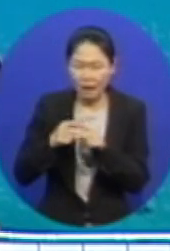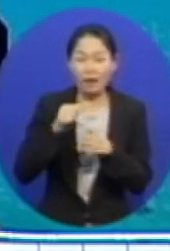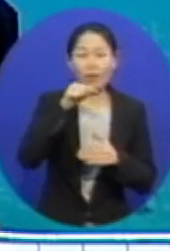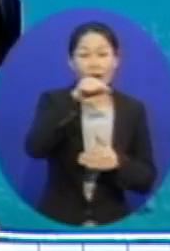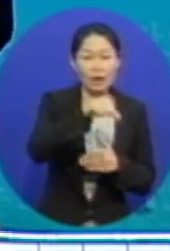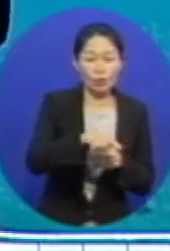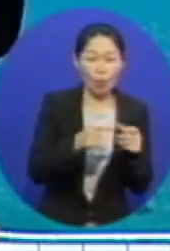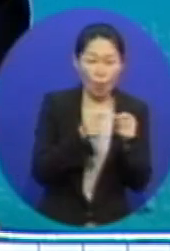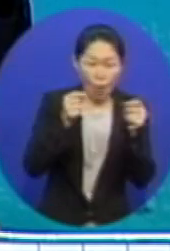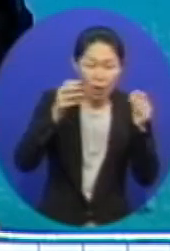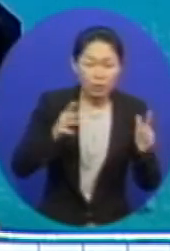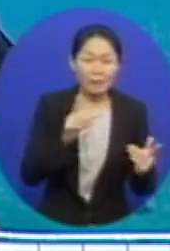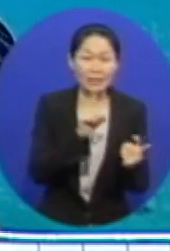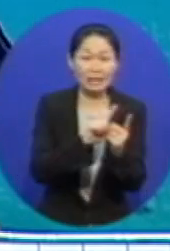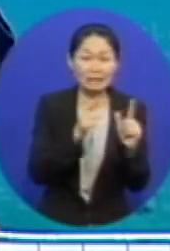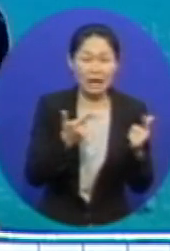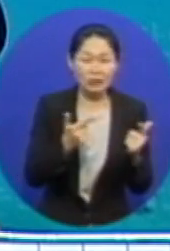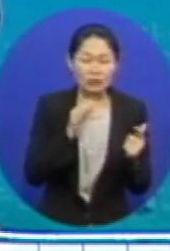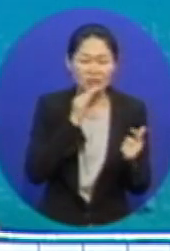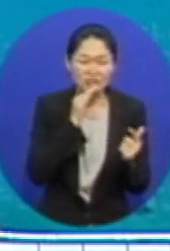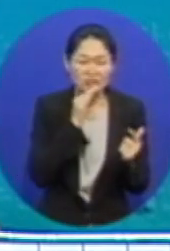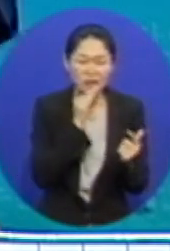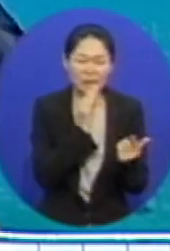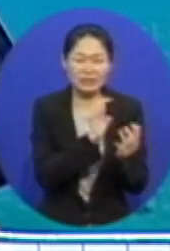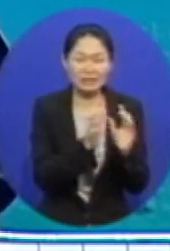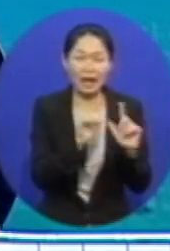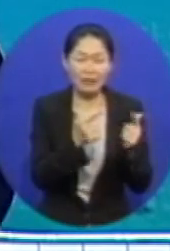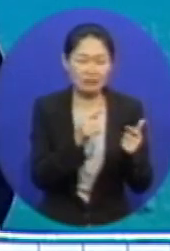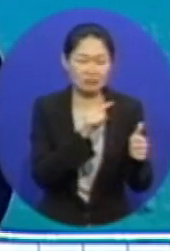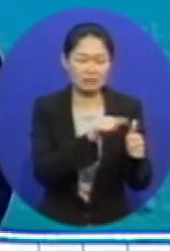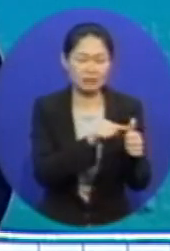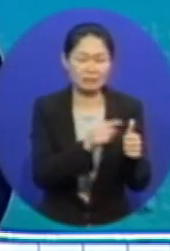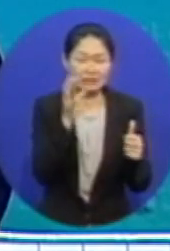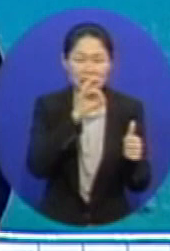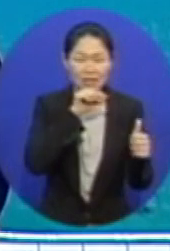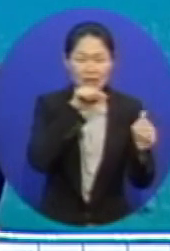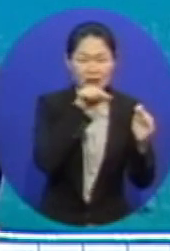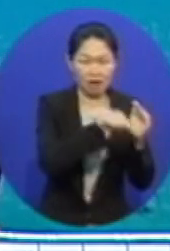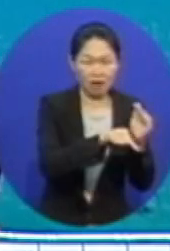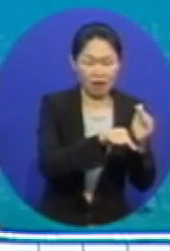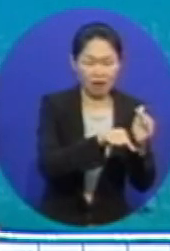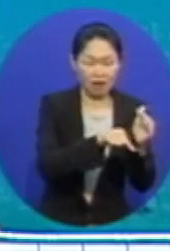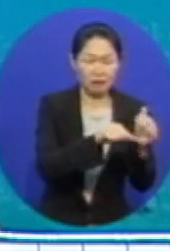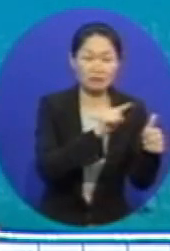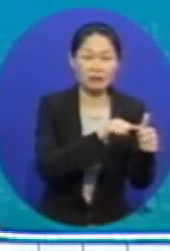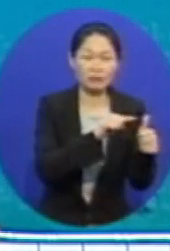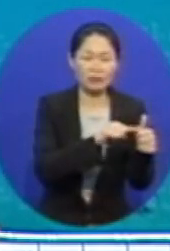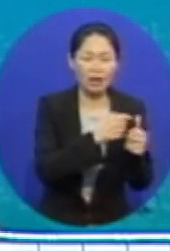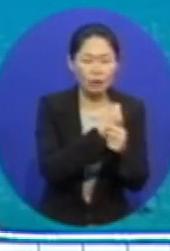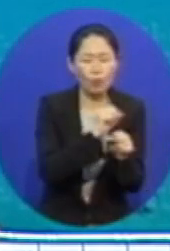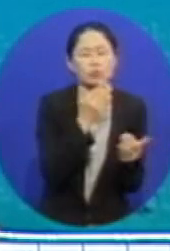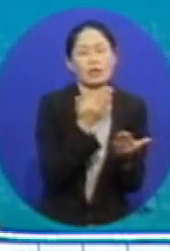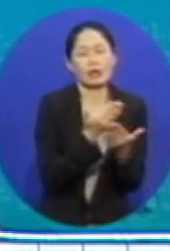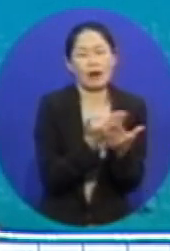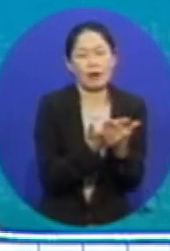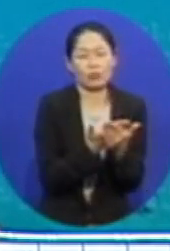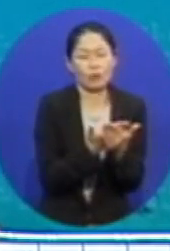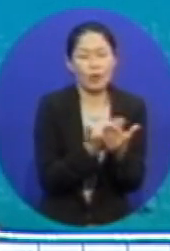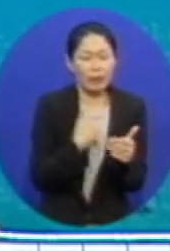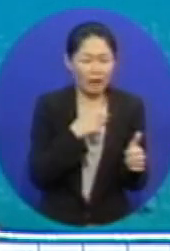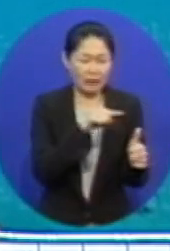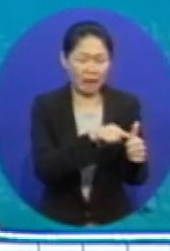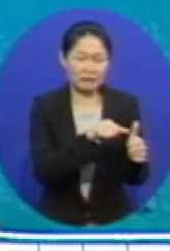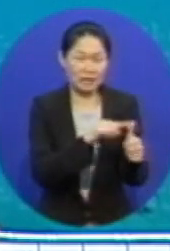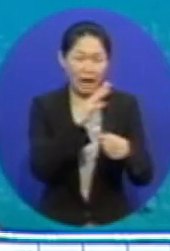그리고 오랫동안 만나지 않고 상 정도 하다는 그 사람을 찾아 갔어요 찾아가서 용서해 달라고 그랬어요 내가 당신을